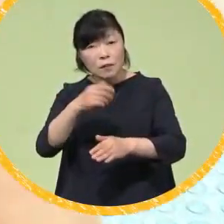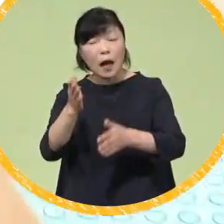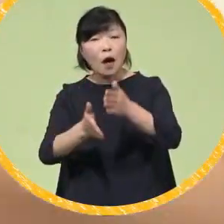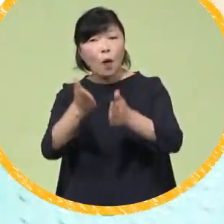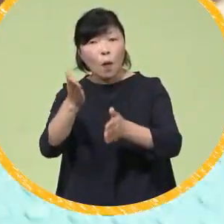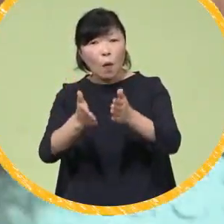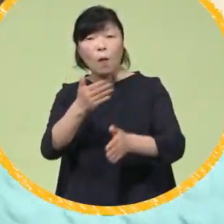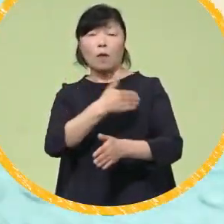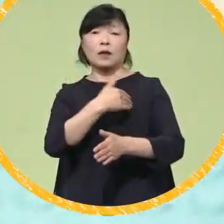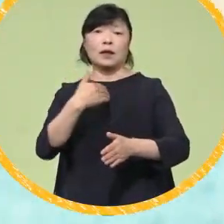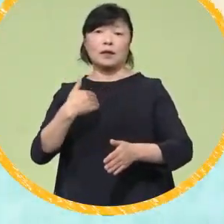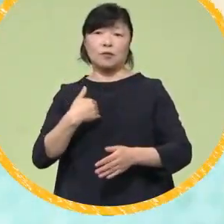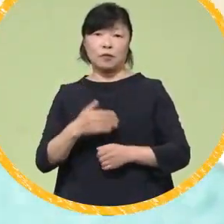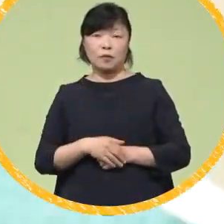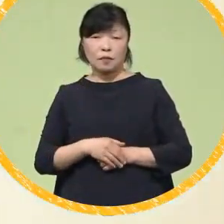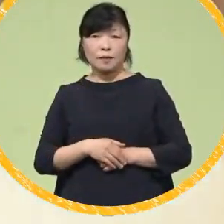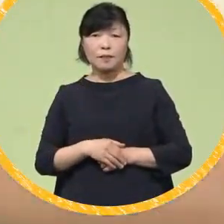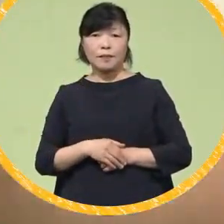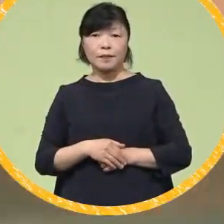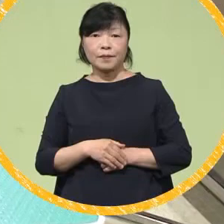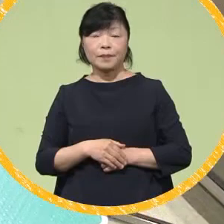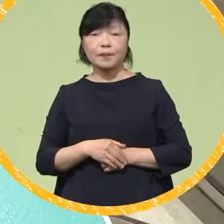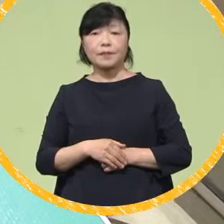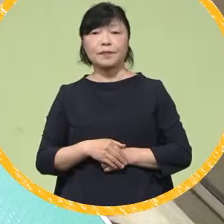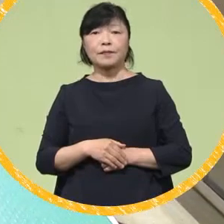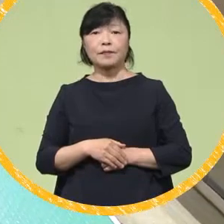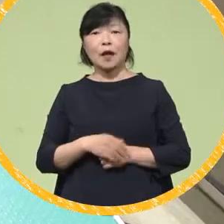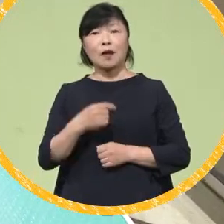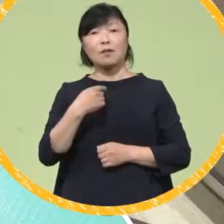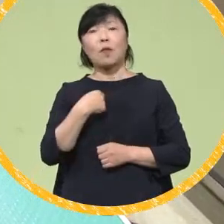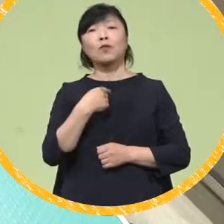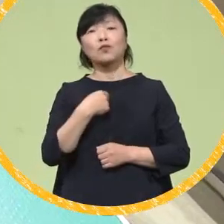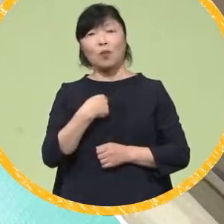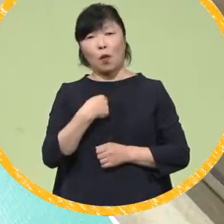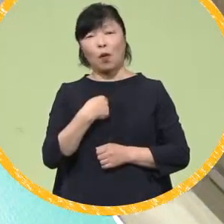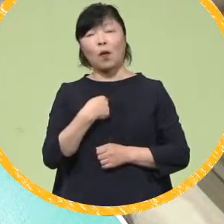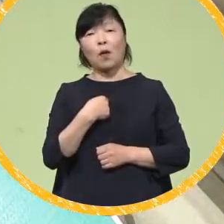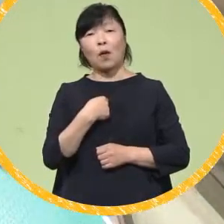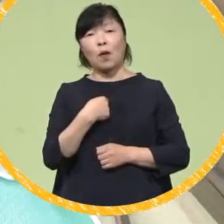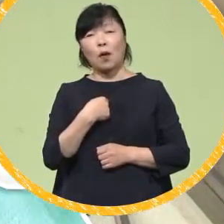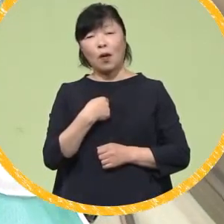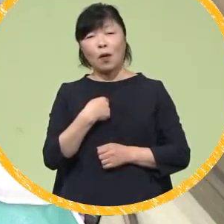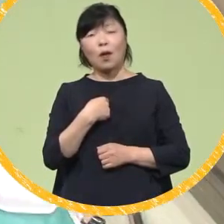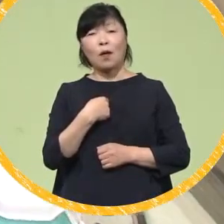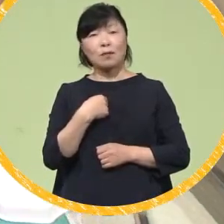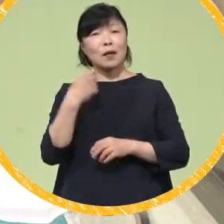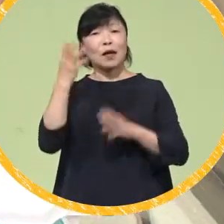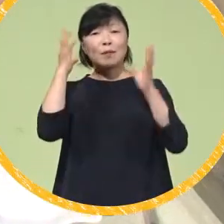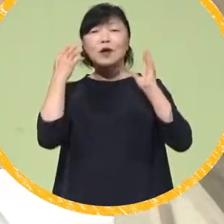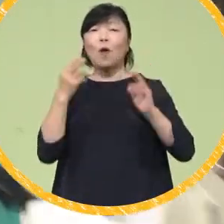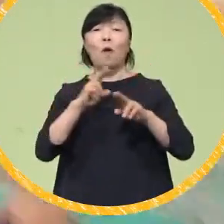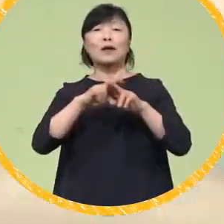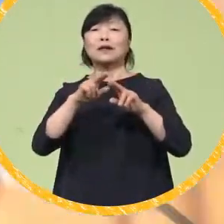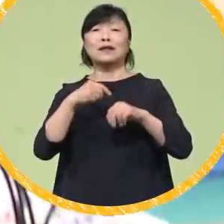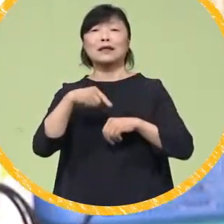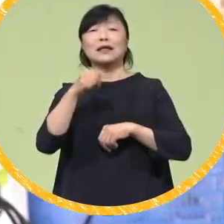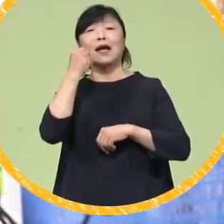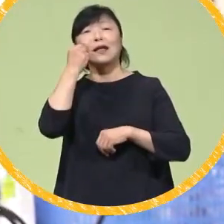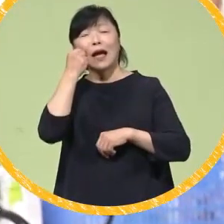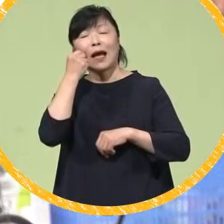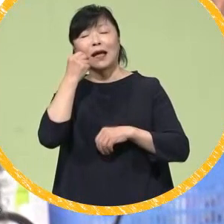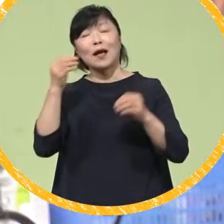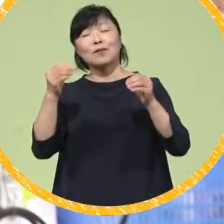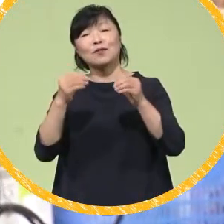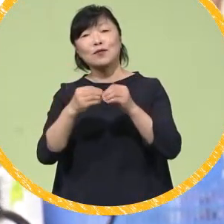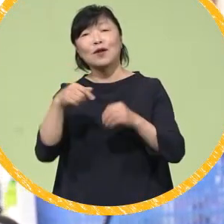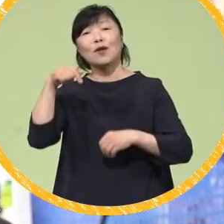は い は い、すいてあげるとだいぶ取れるので。 僕もちょっとね、あのサロンも行けてないんで、もうついでにここ